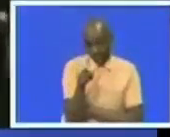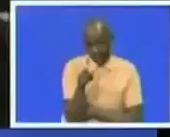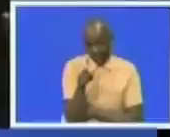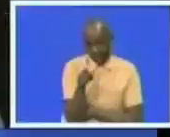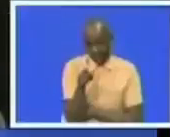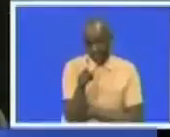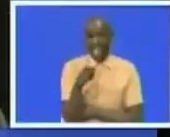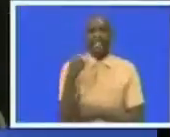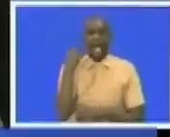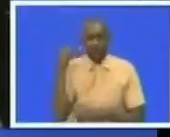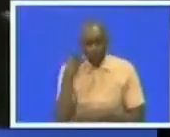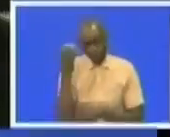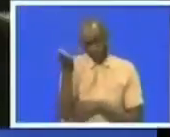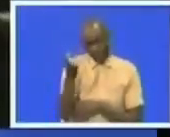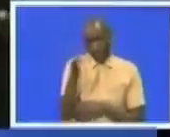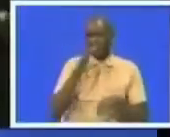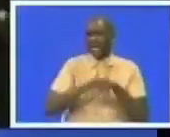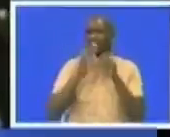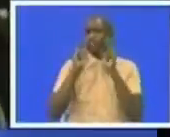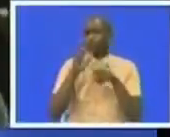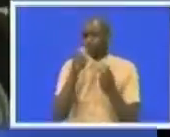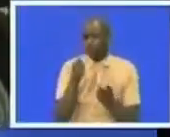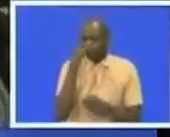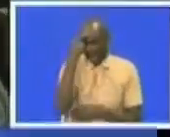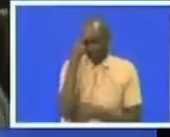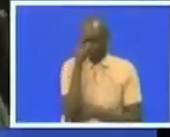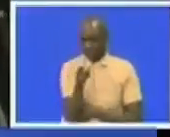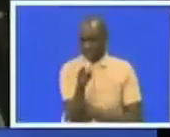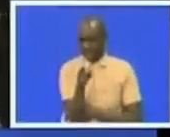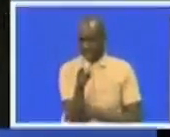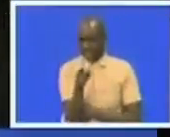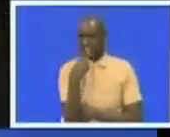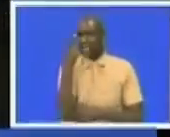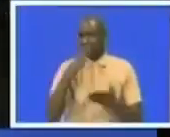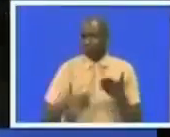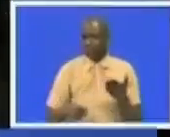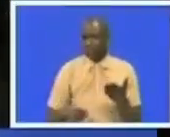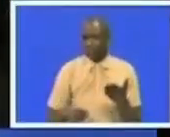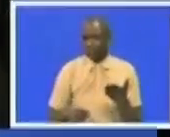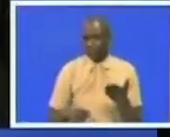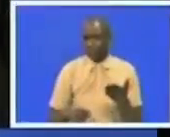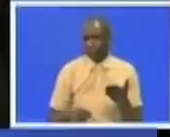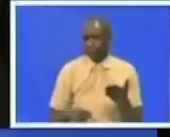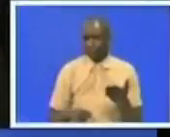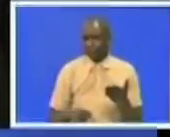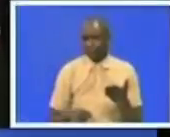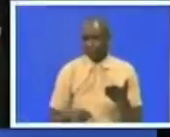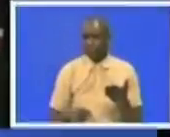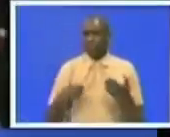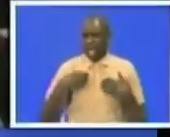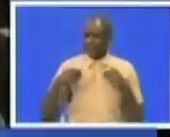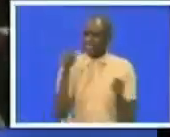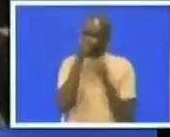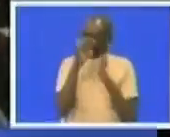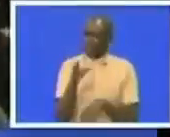in Nakuru received a report from Narok that there is a